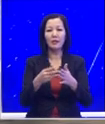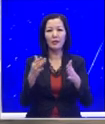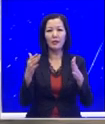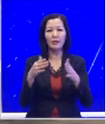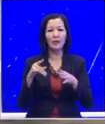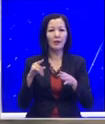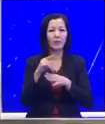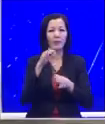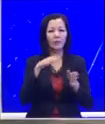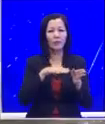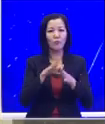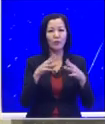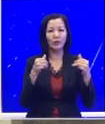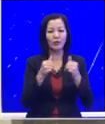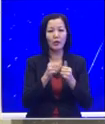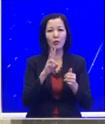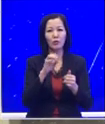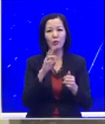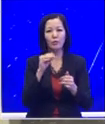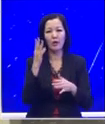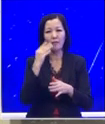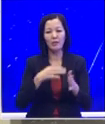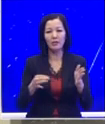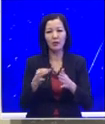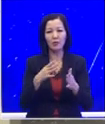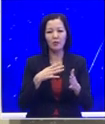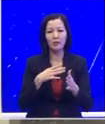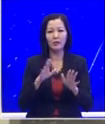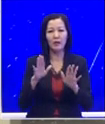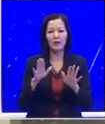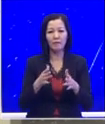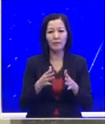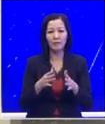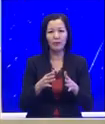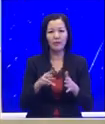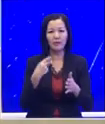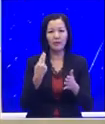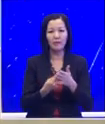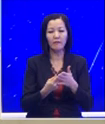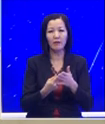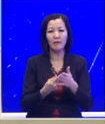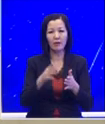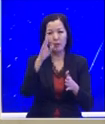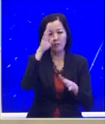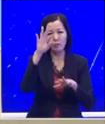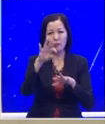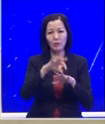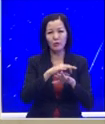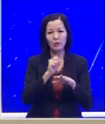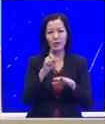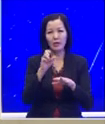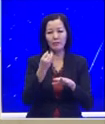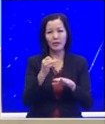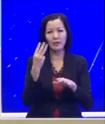находился полный состав семьи Нурбековых из Алматинской области. В момент крушения погиб глава семейства Абай. Ему было